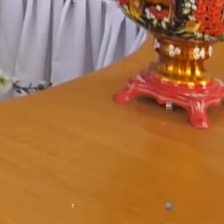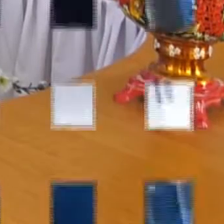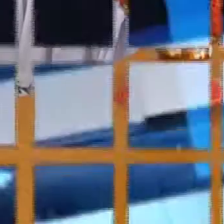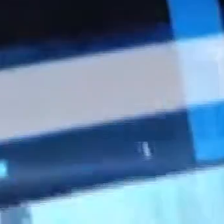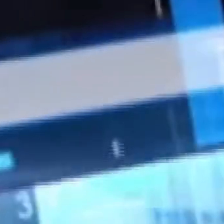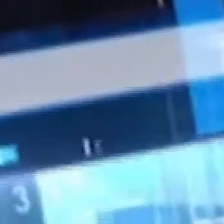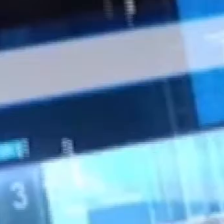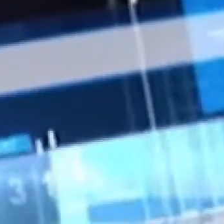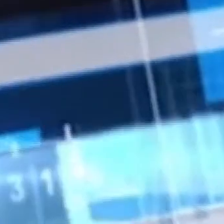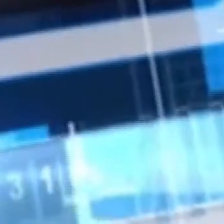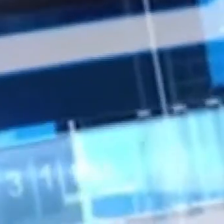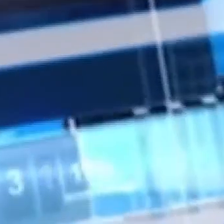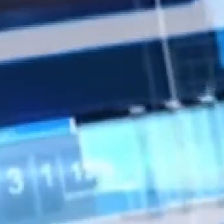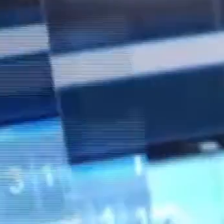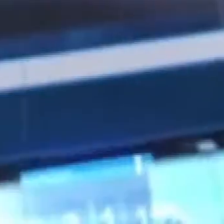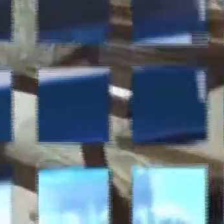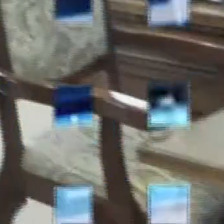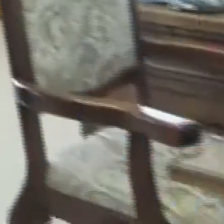білдіреді.